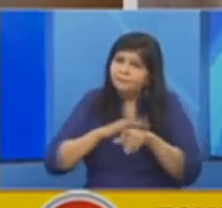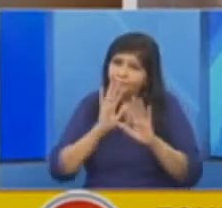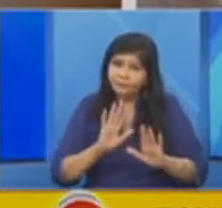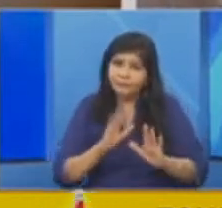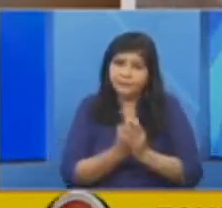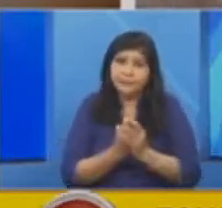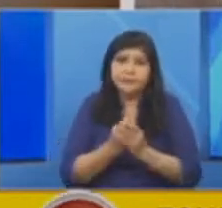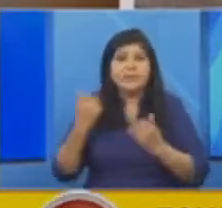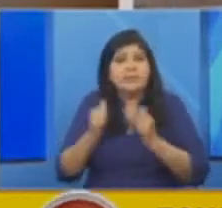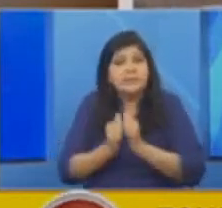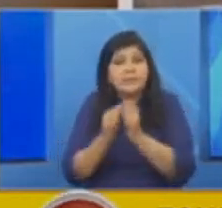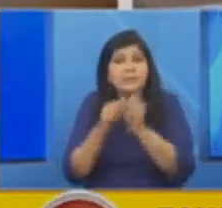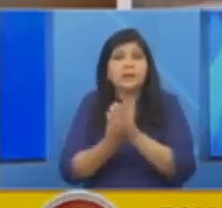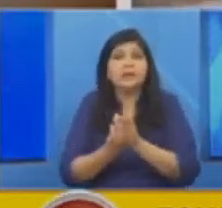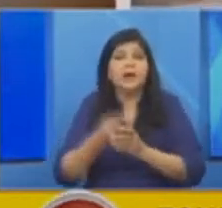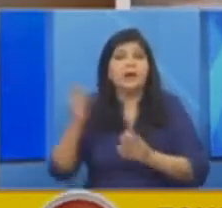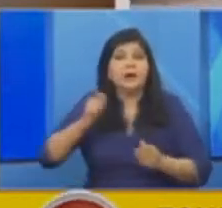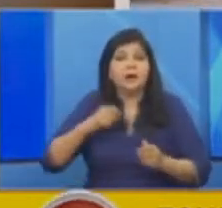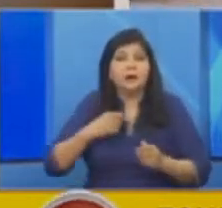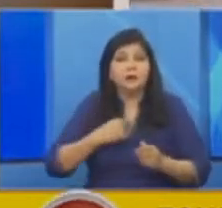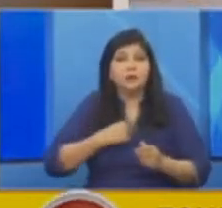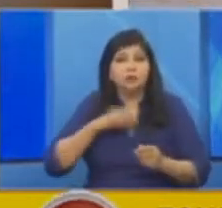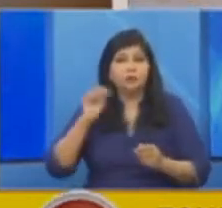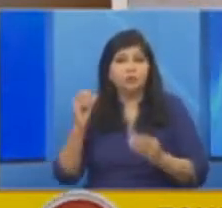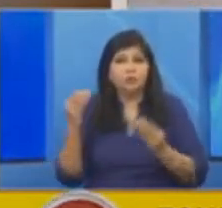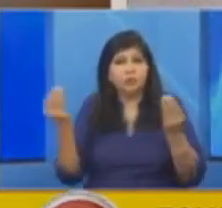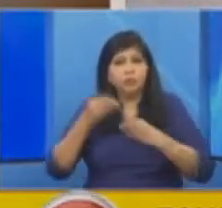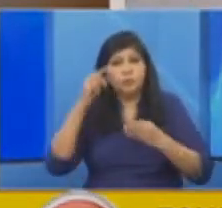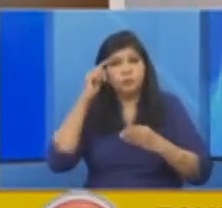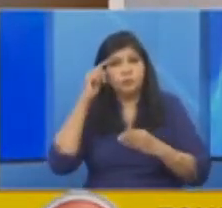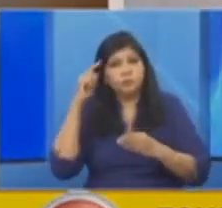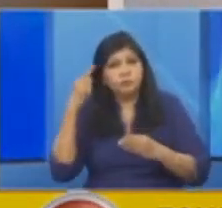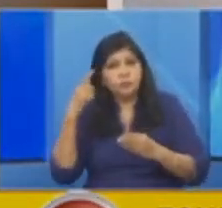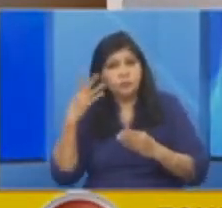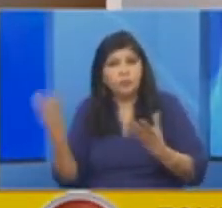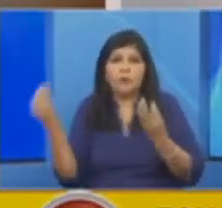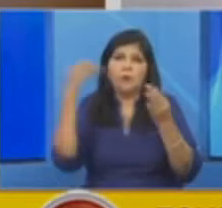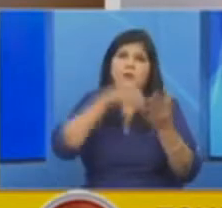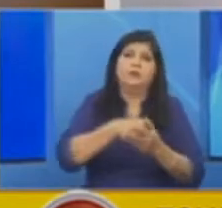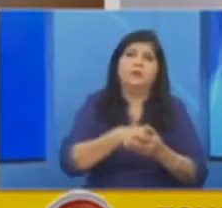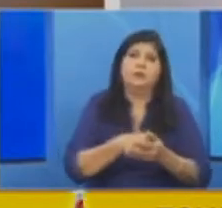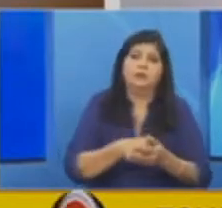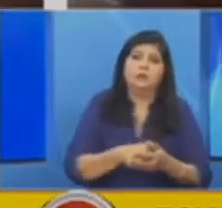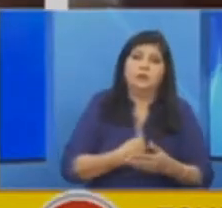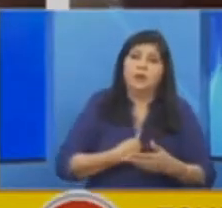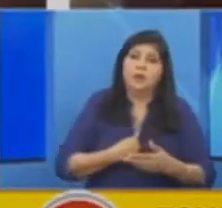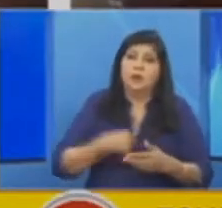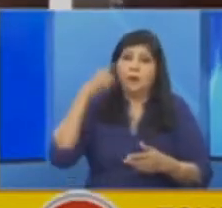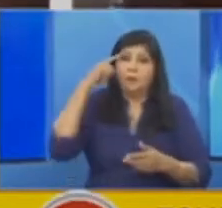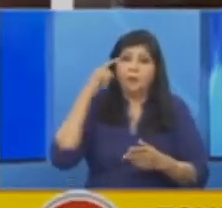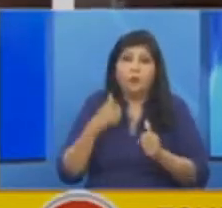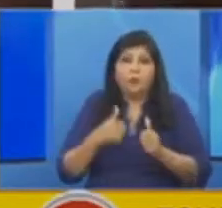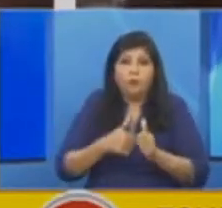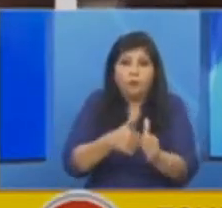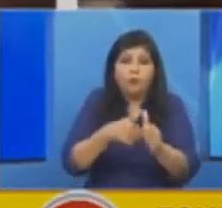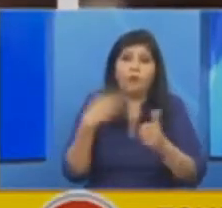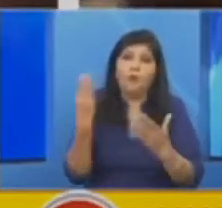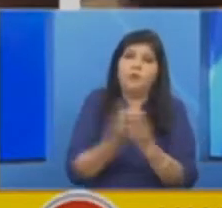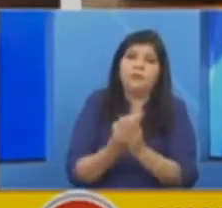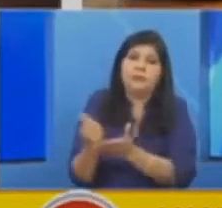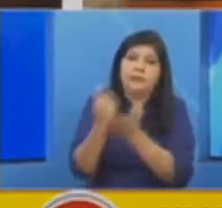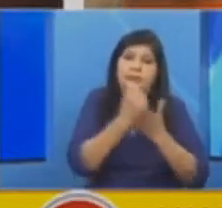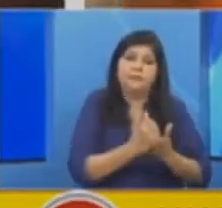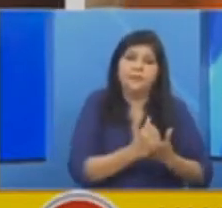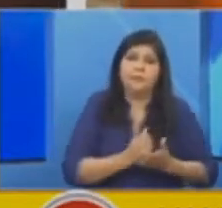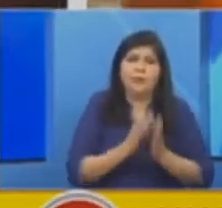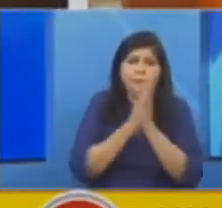खिलोने मन बनाते भी हैं और मकसद गढ़ते भी हैं मैंने कहीं